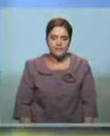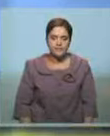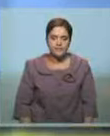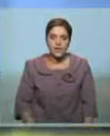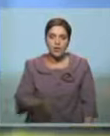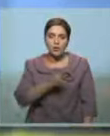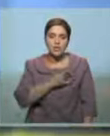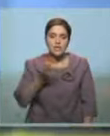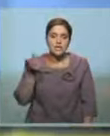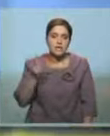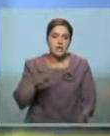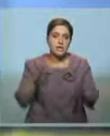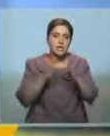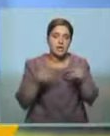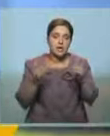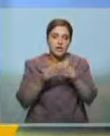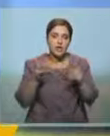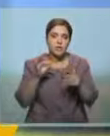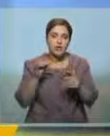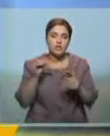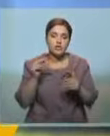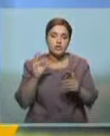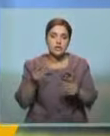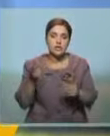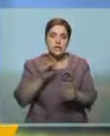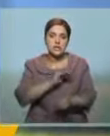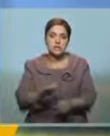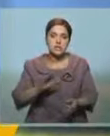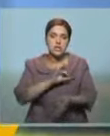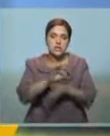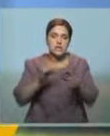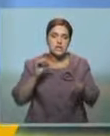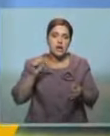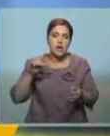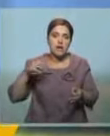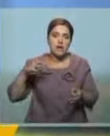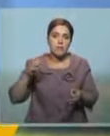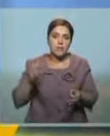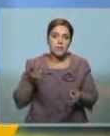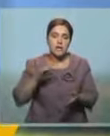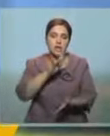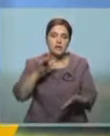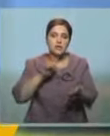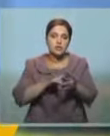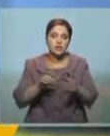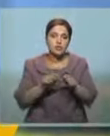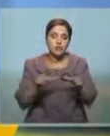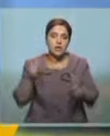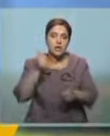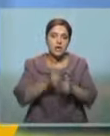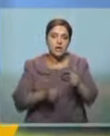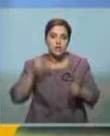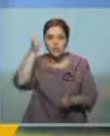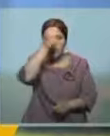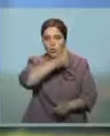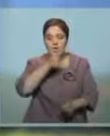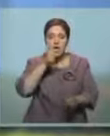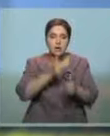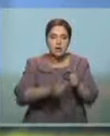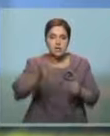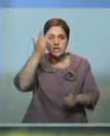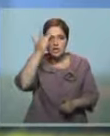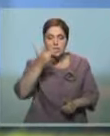Это сейчас у нас «Боровичок» для детей-сирот и лагерь оздоровительный «Арман». Это для городских школьников. Каждый год, каждое лето мы